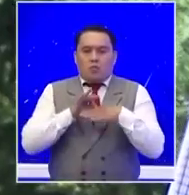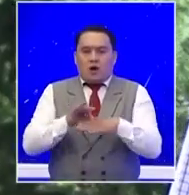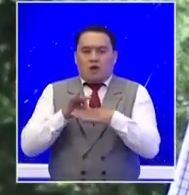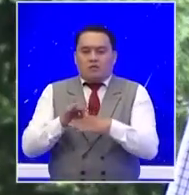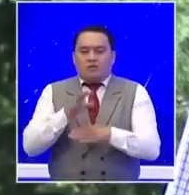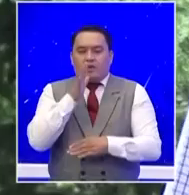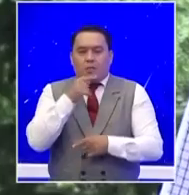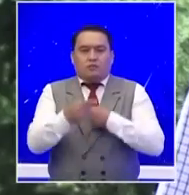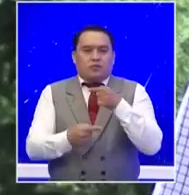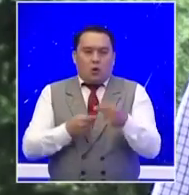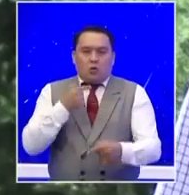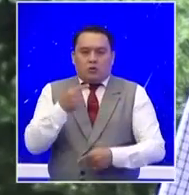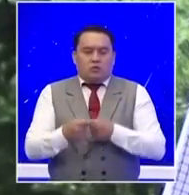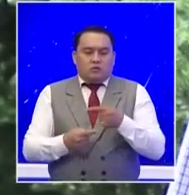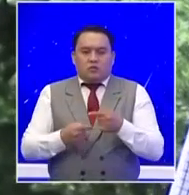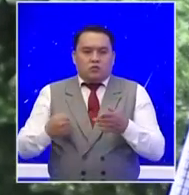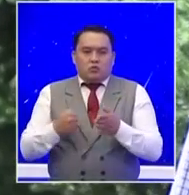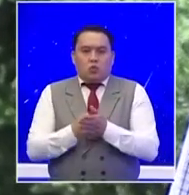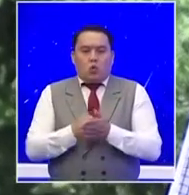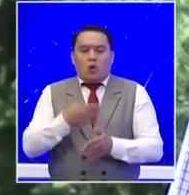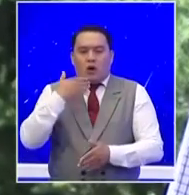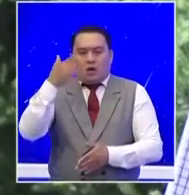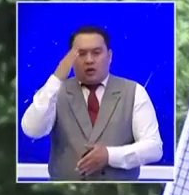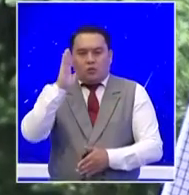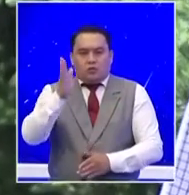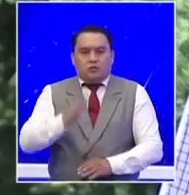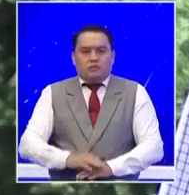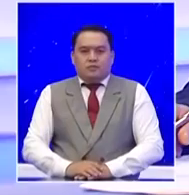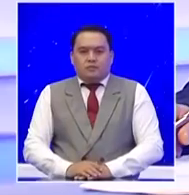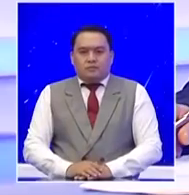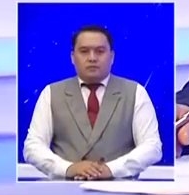сезонно, ну, где-то до конца июля может продлиться.